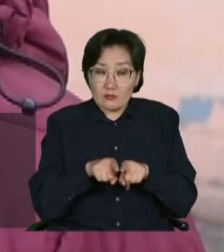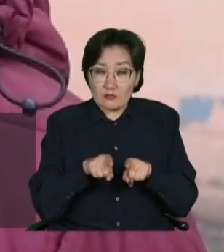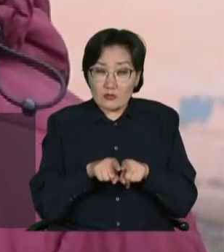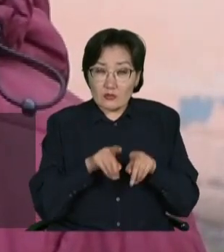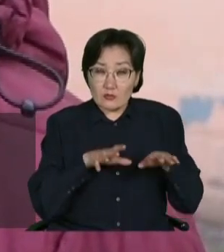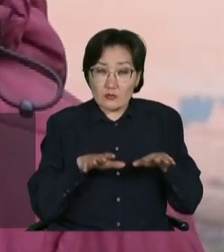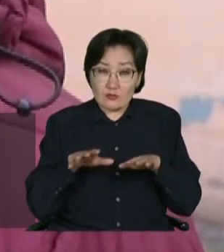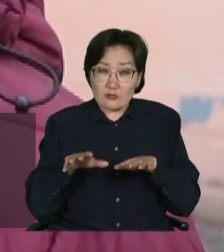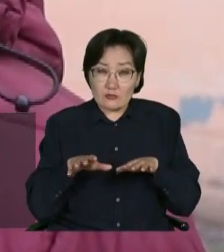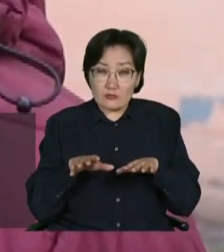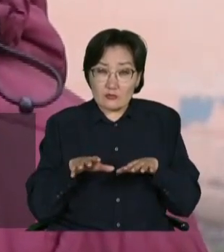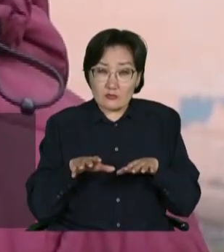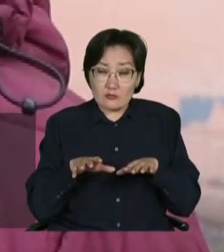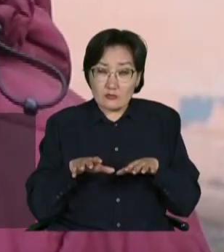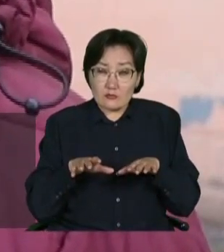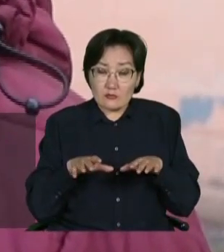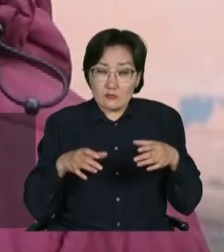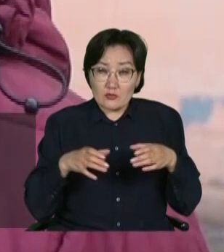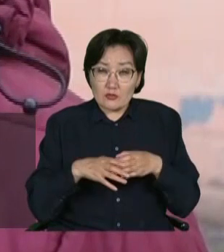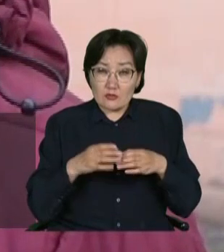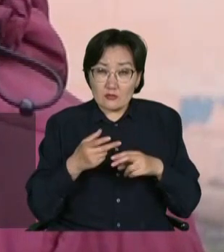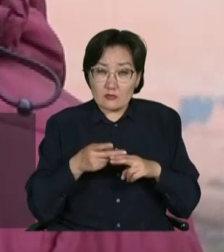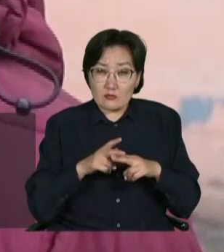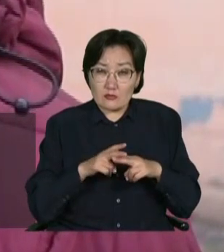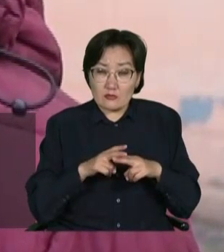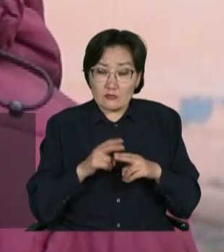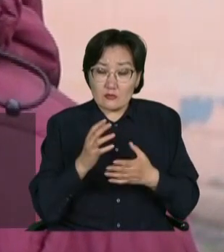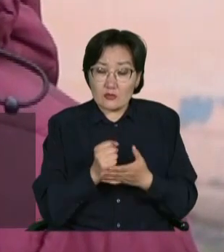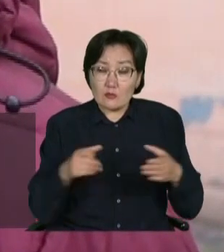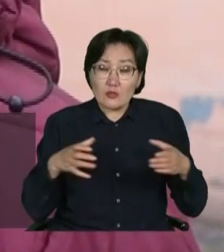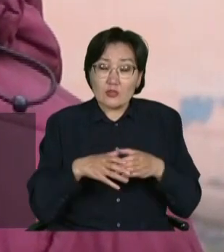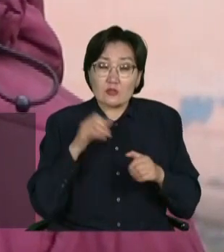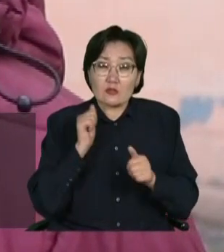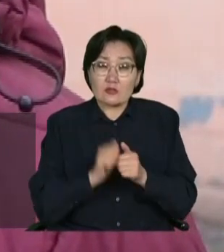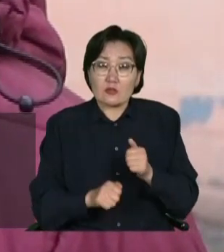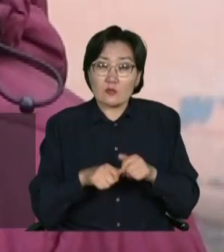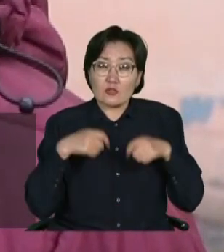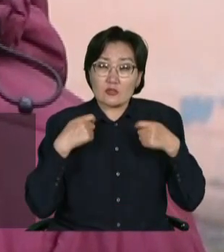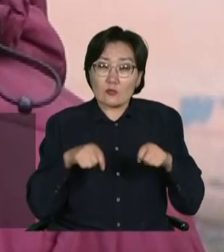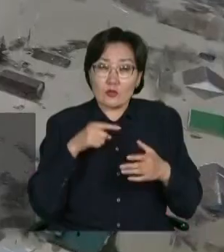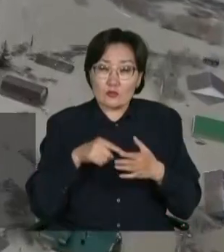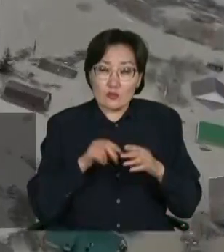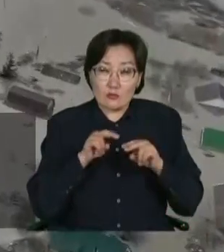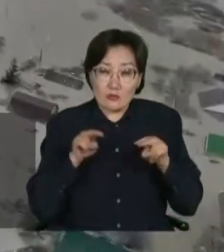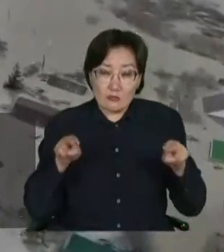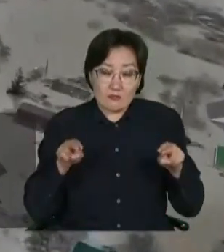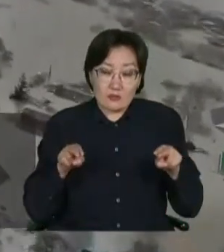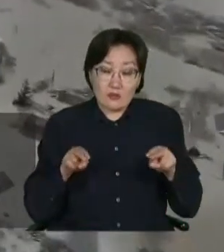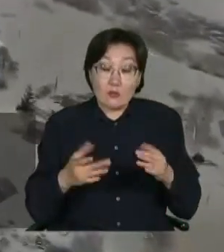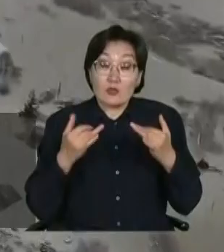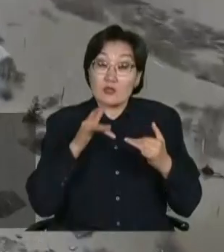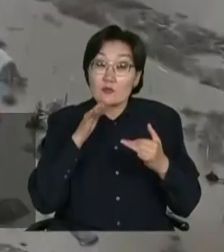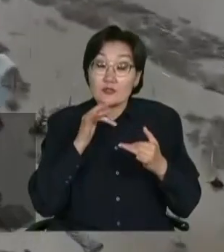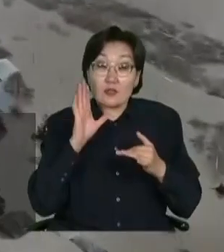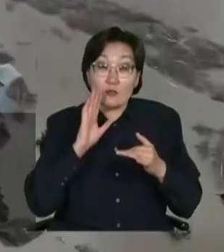точках мобилизационного фонда. Эти точки мобилизационного фонда находятся на каждом рынке города Петропавловска. В настоящее